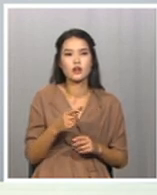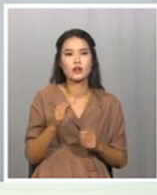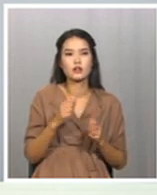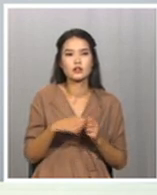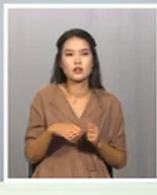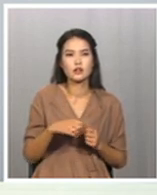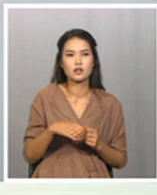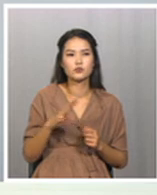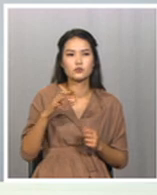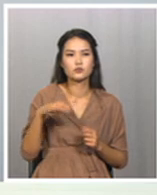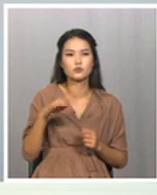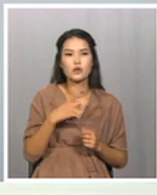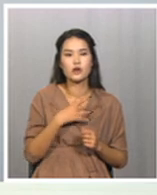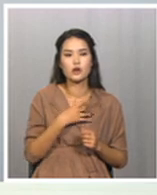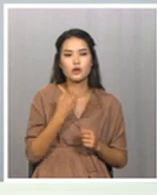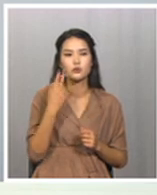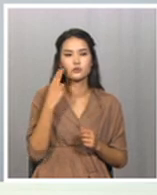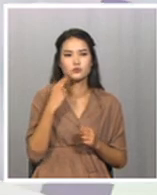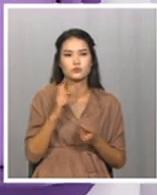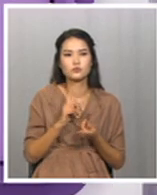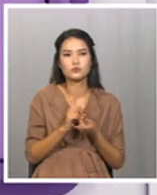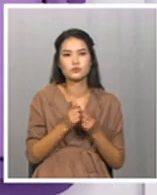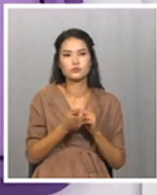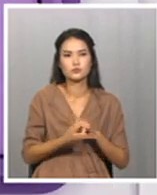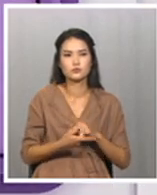сульфаты ақ түсті тұнба түзілді.